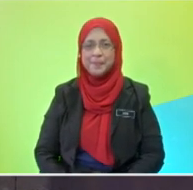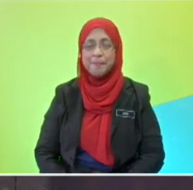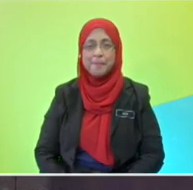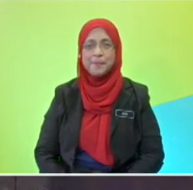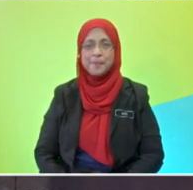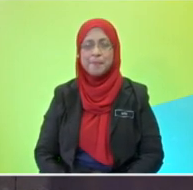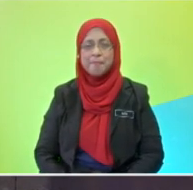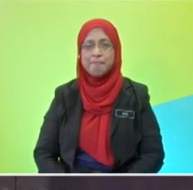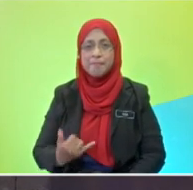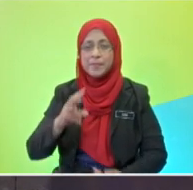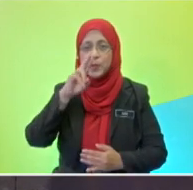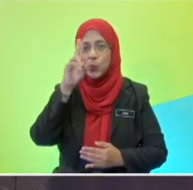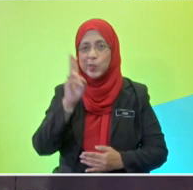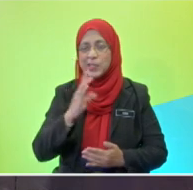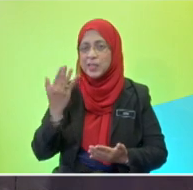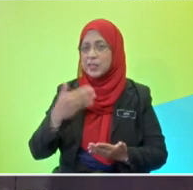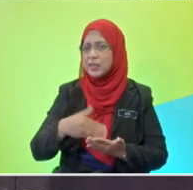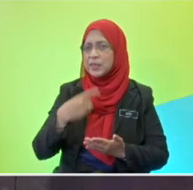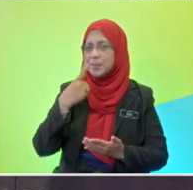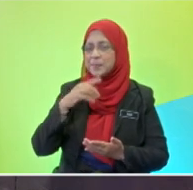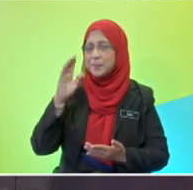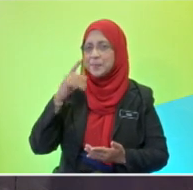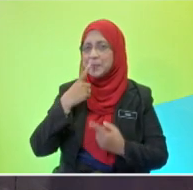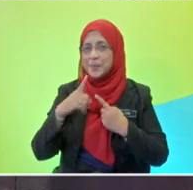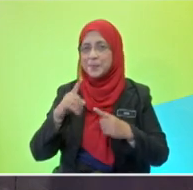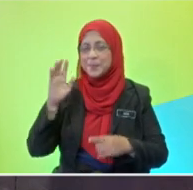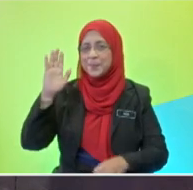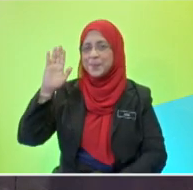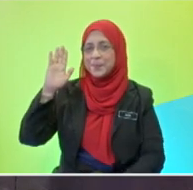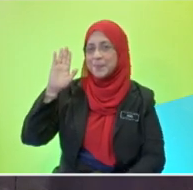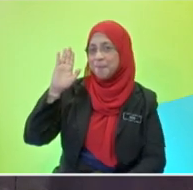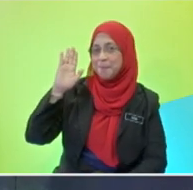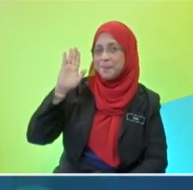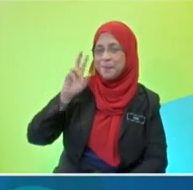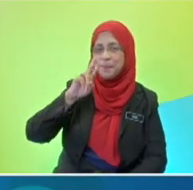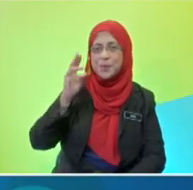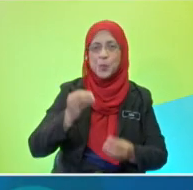seterusnya uji Minda yang ketiga adik sampe nak Jawa sudah selesai